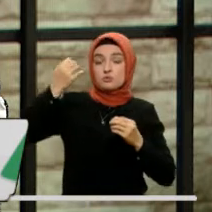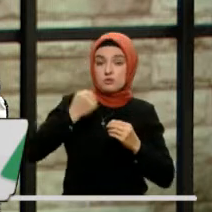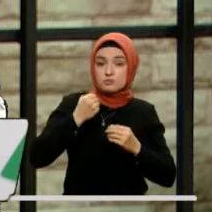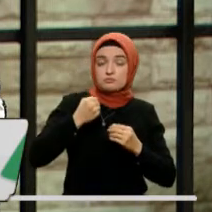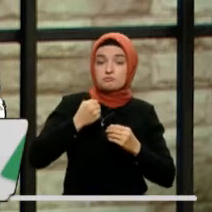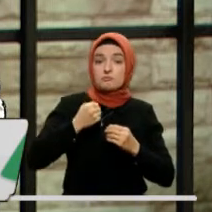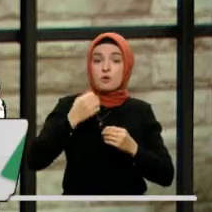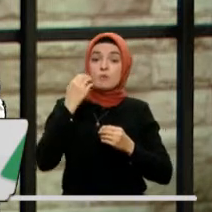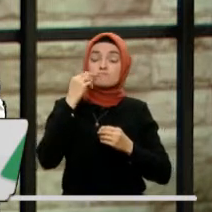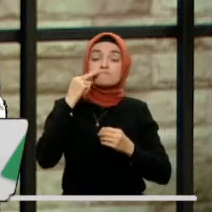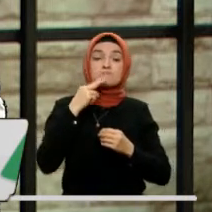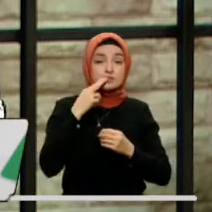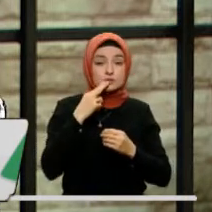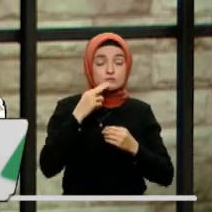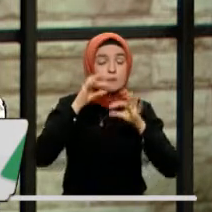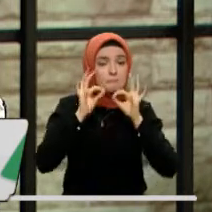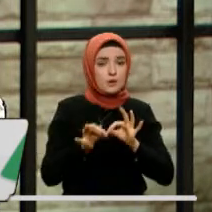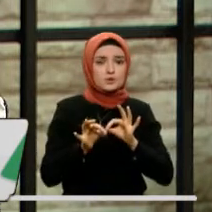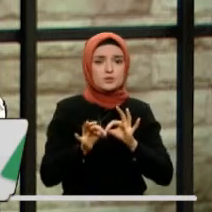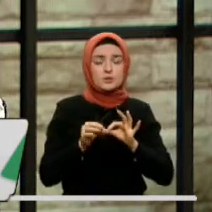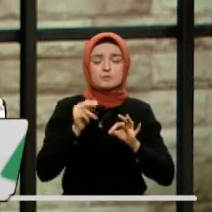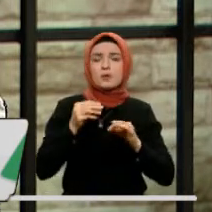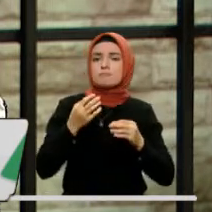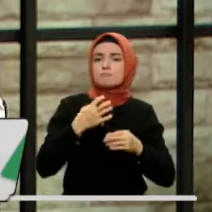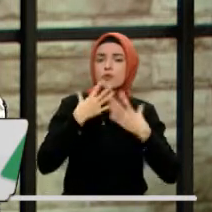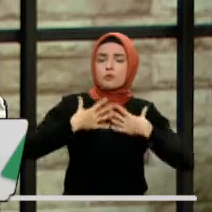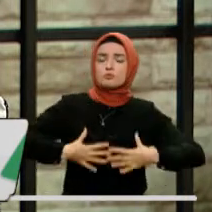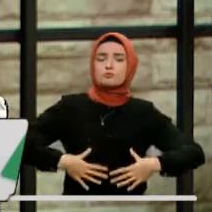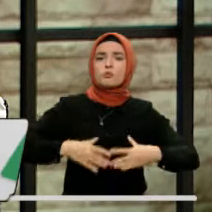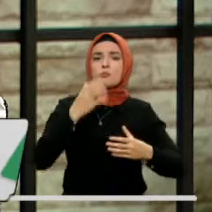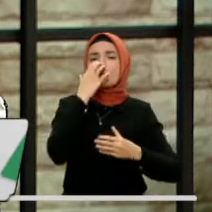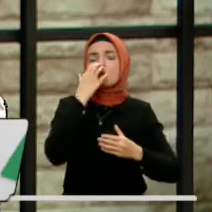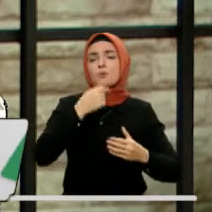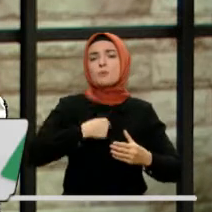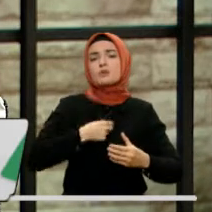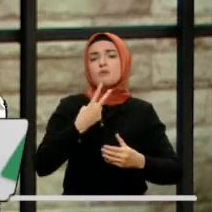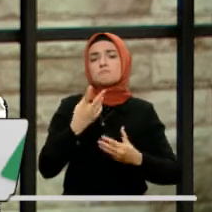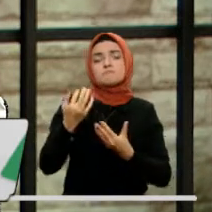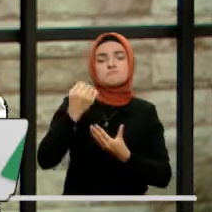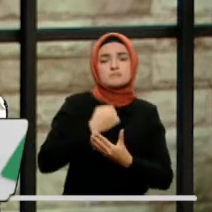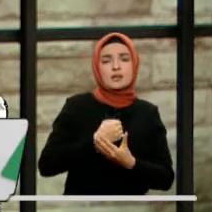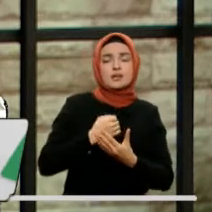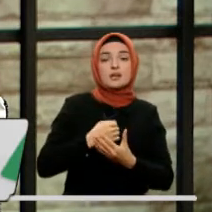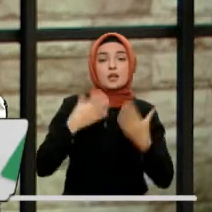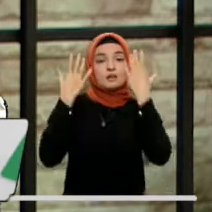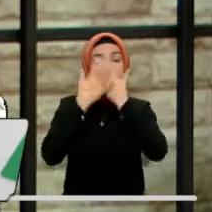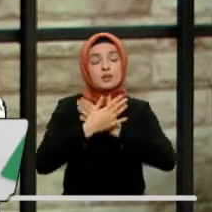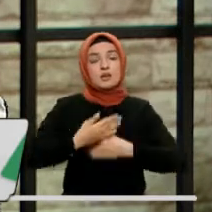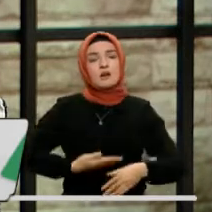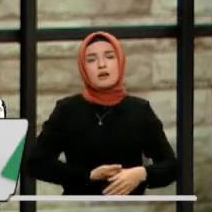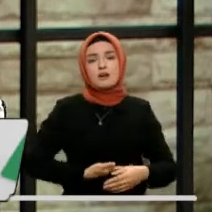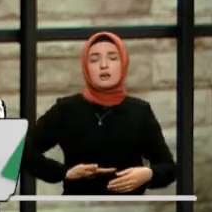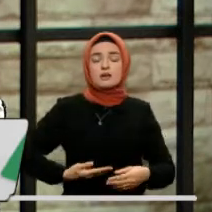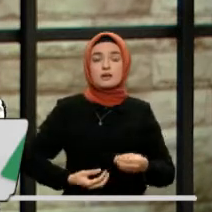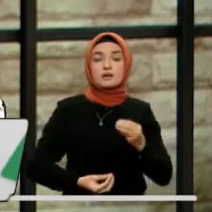şekilde. Bisküviyle başlıyor. Düşünsenize, vücut bekliyor. Bana vitamin gelecek, mineral gelecek. Gece açtık, sabah başlayacağız. Gele